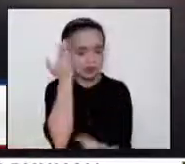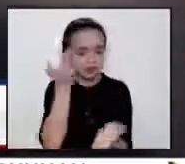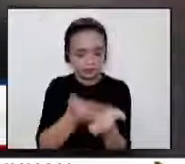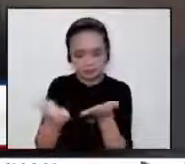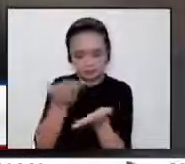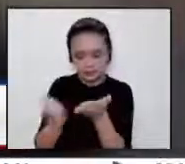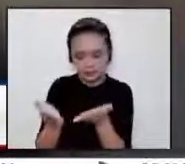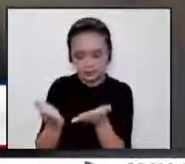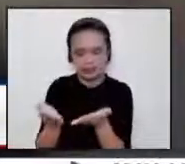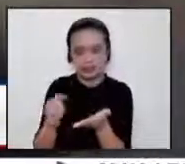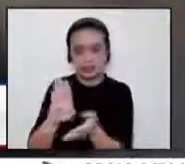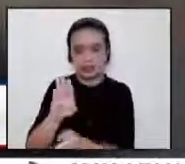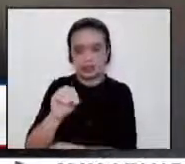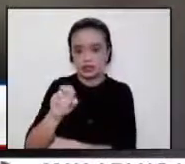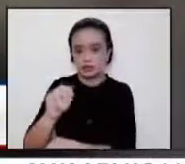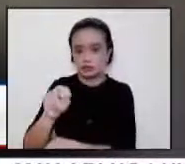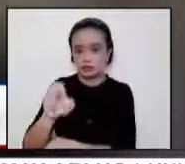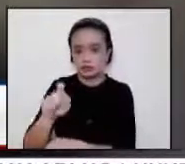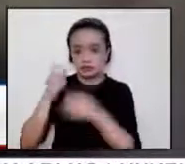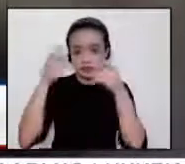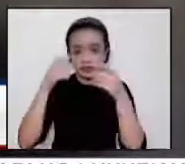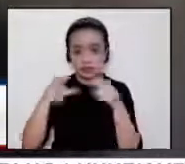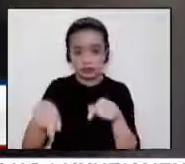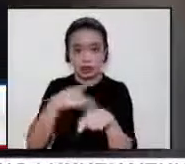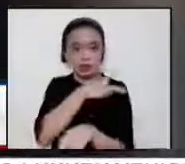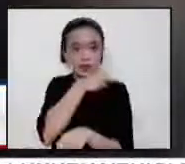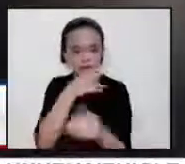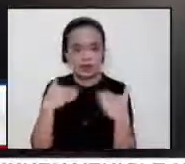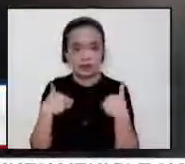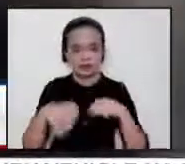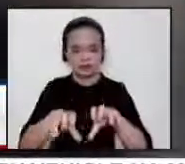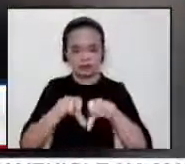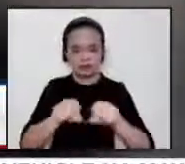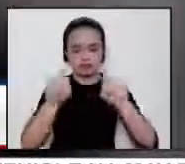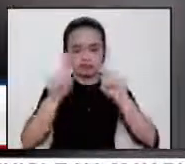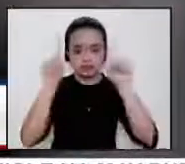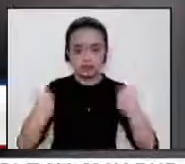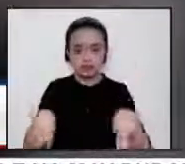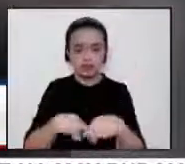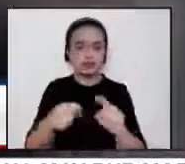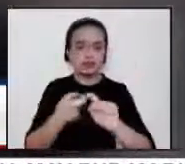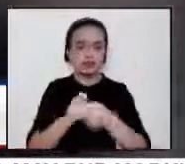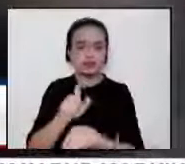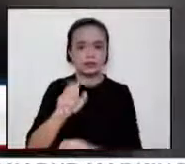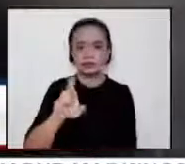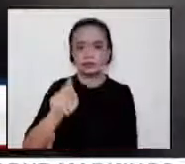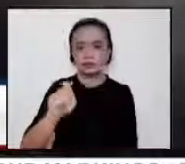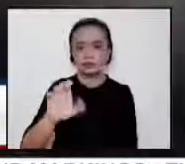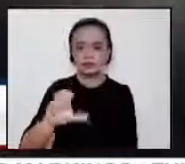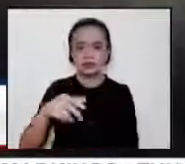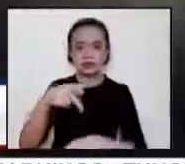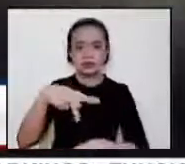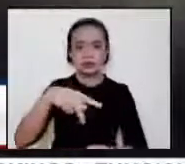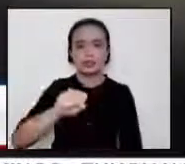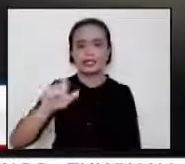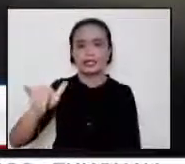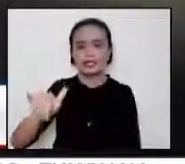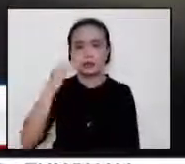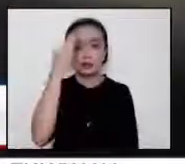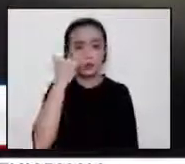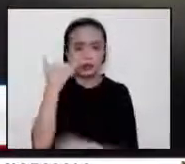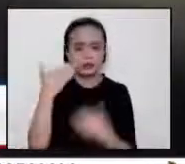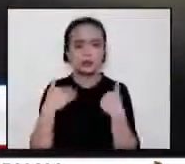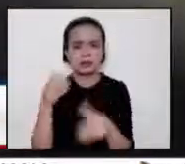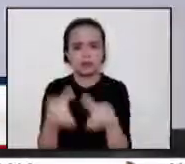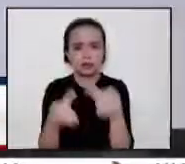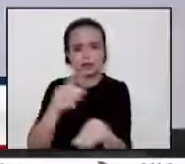ibinebenta nito. Ang suspect ay may warrant of arrest mula sa Regional Trial Court, Pasay City dahil sa kasong may kinalaman sa